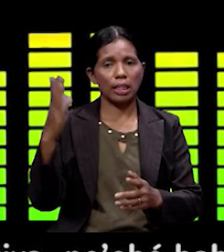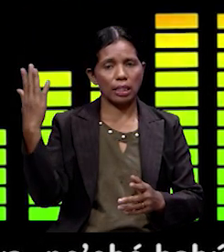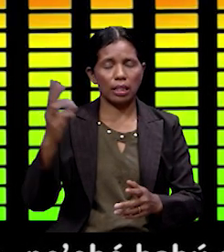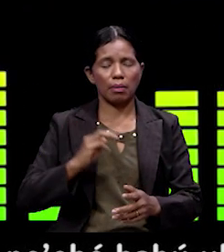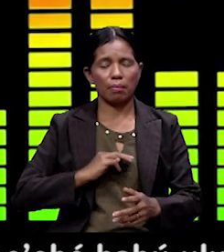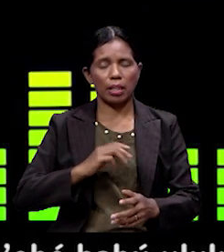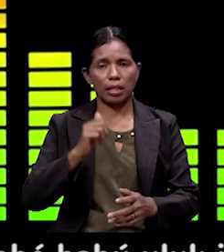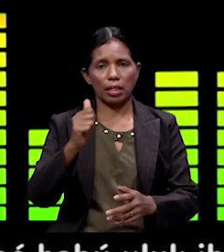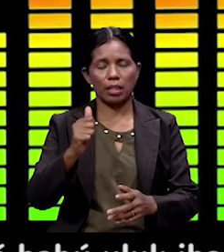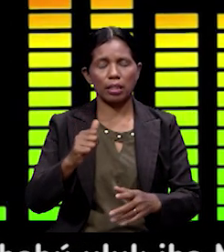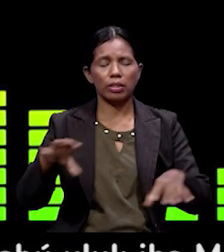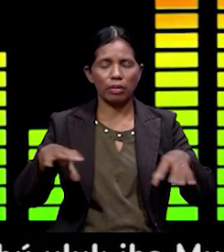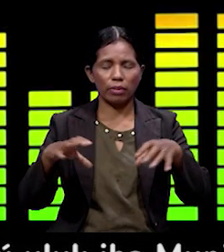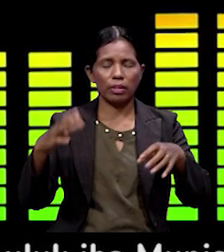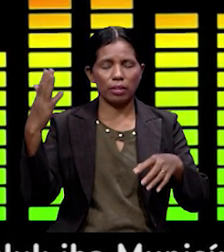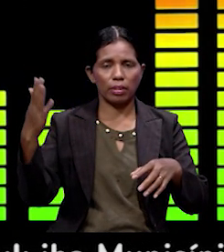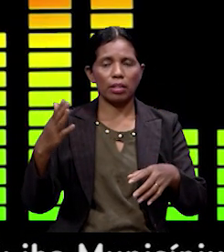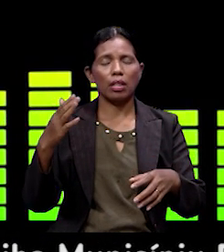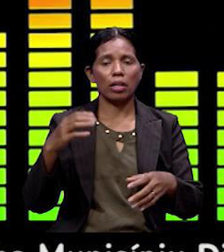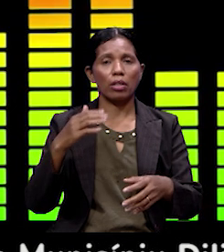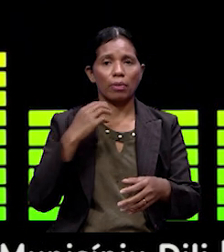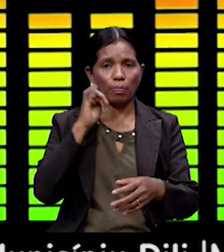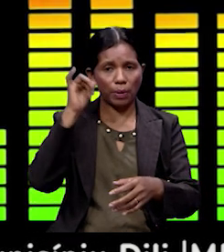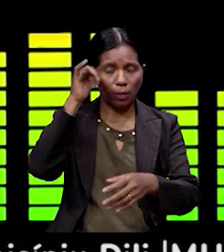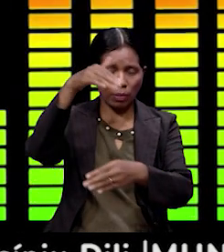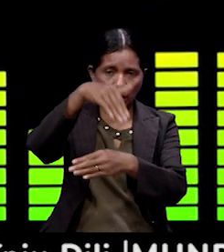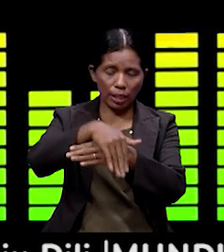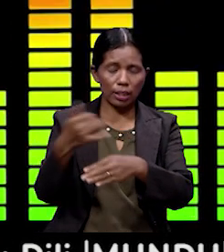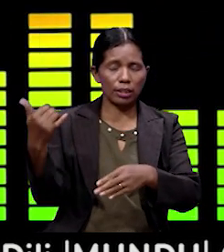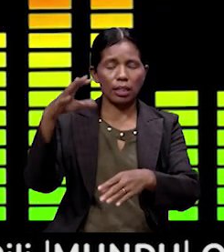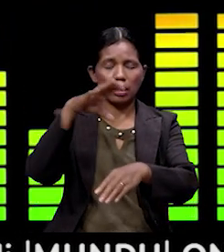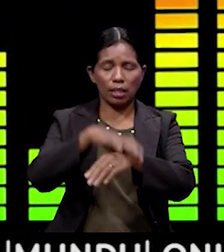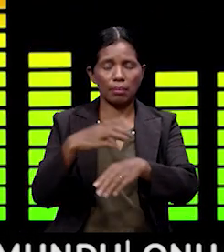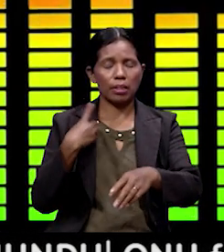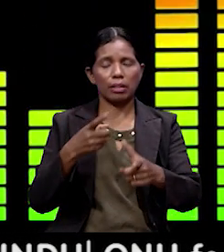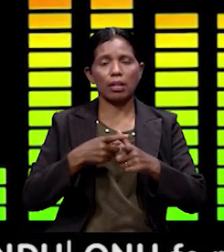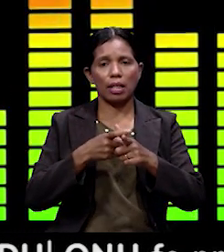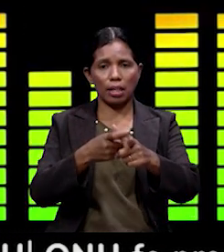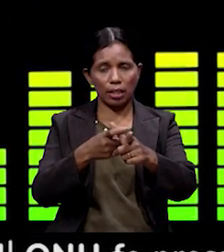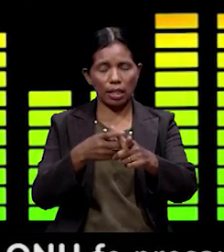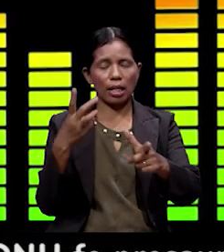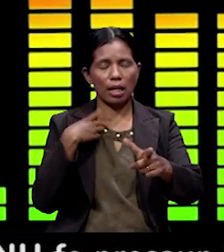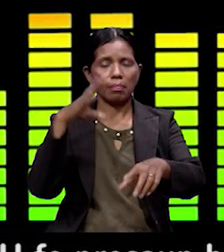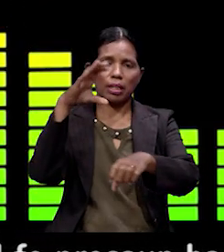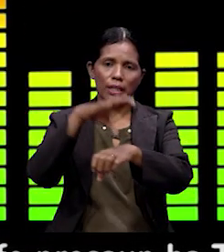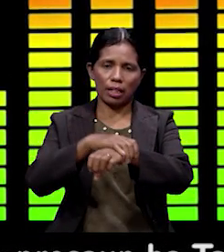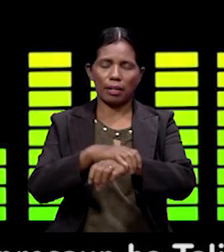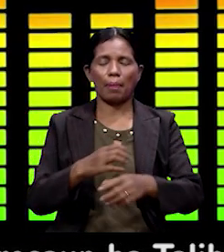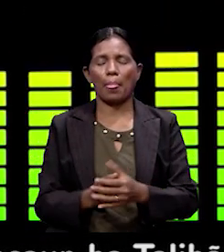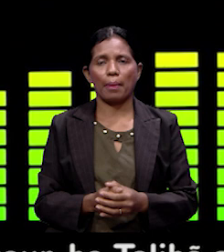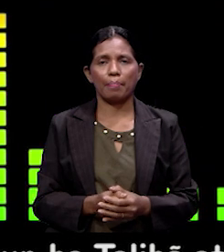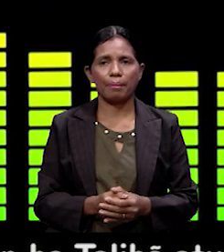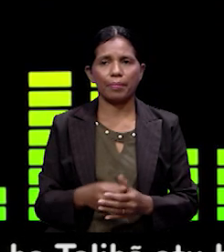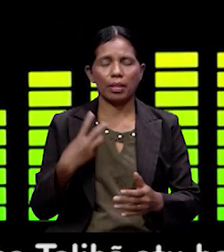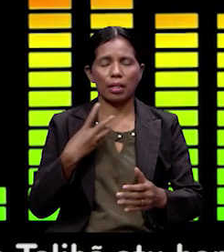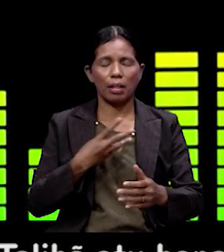piha telemor. O cara sira tama ami asalta, sira to halai fotiru am karto kelas. Kahriha